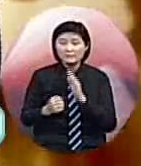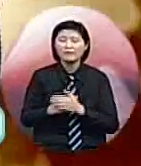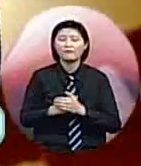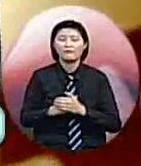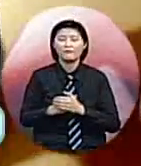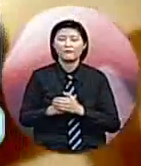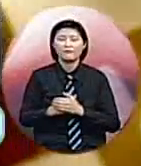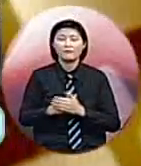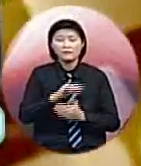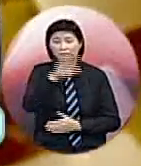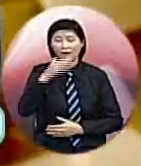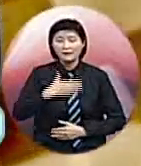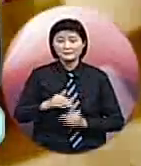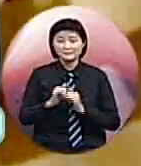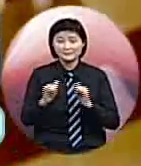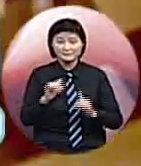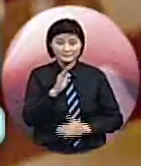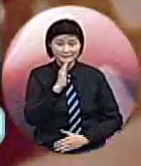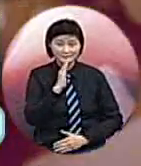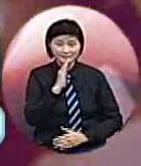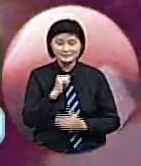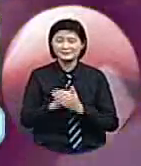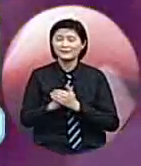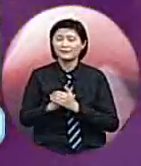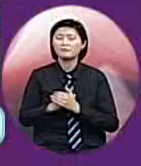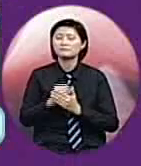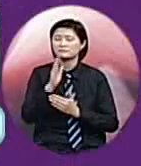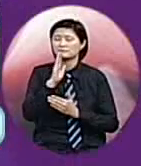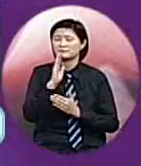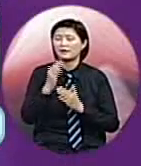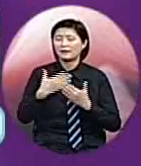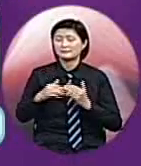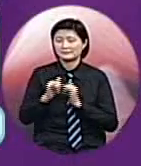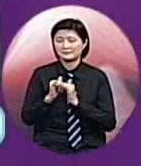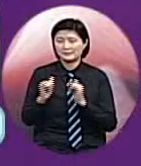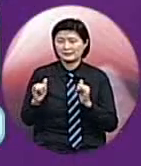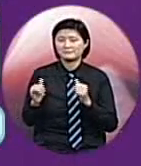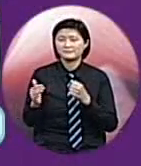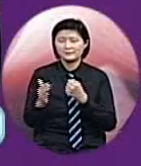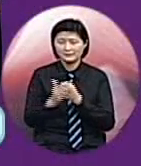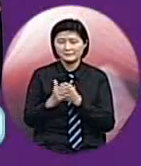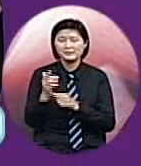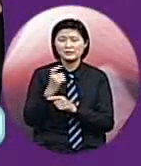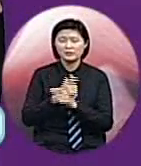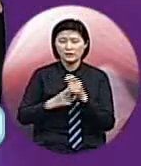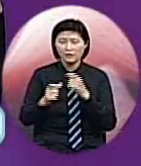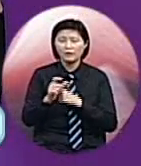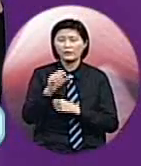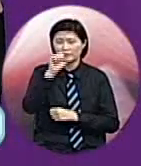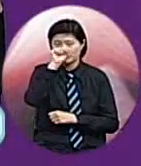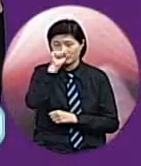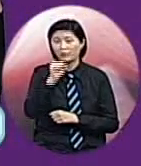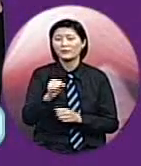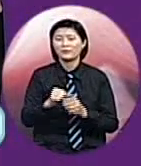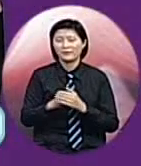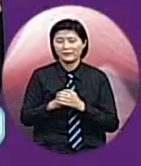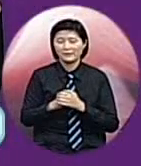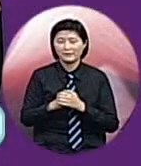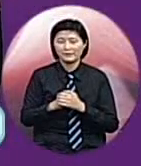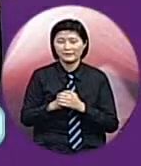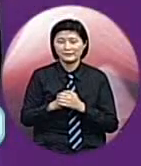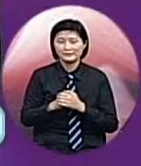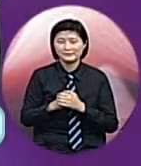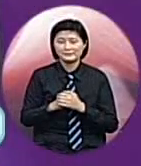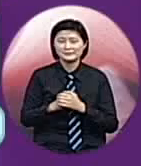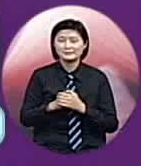예. 아, 그러면 다 아는 분들이겠네요? 그렇죠. 아, 그러니까 아는 분이라서 더 예. 장점이 있고 예, 좋고 예.